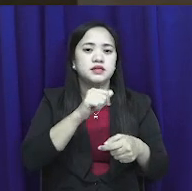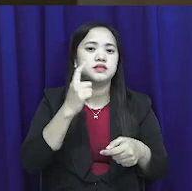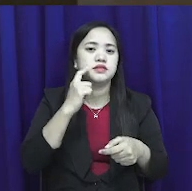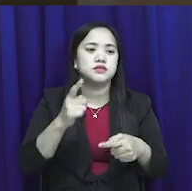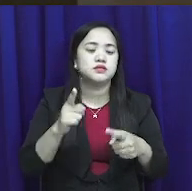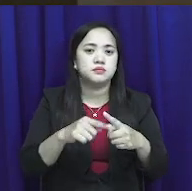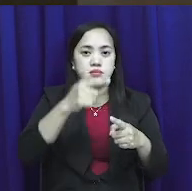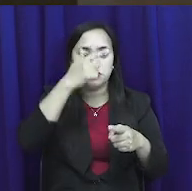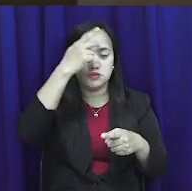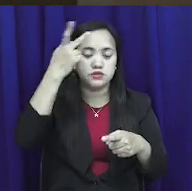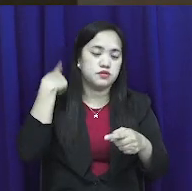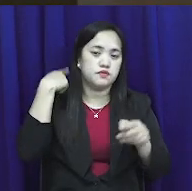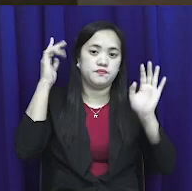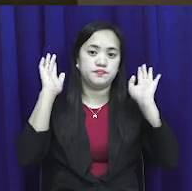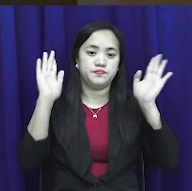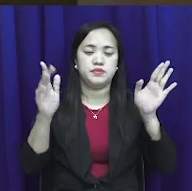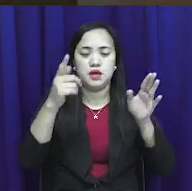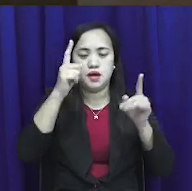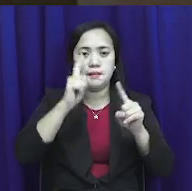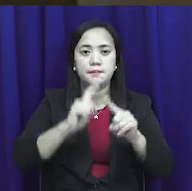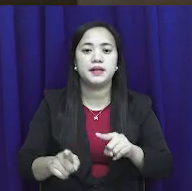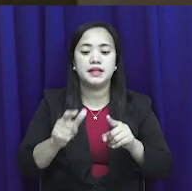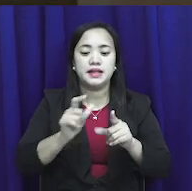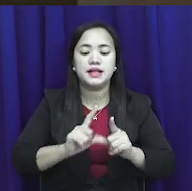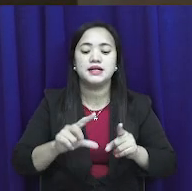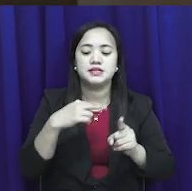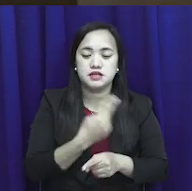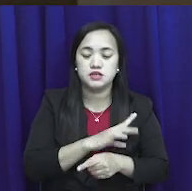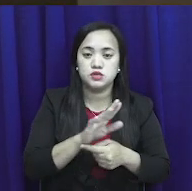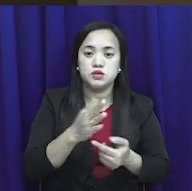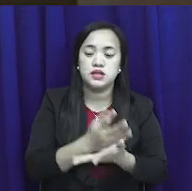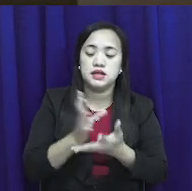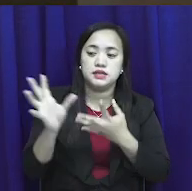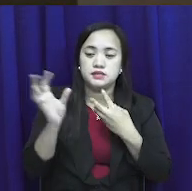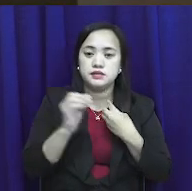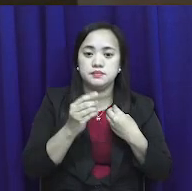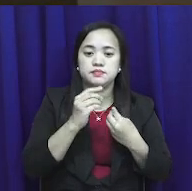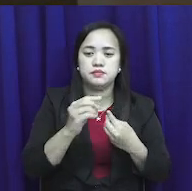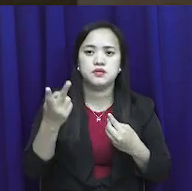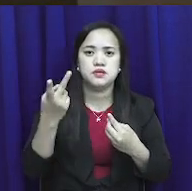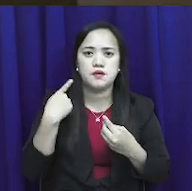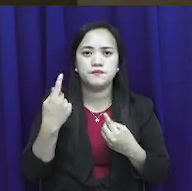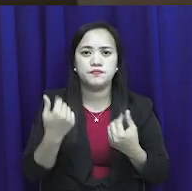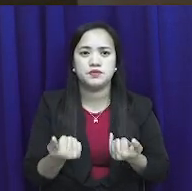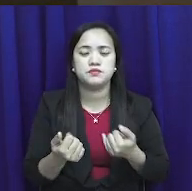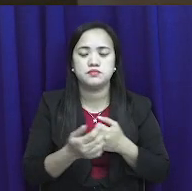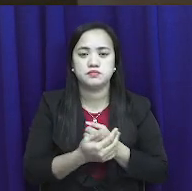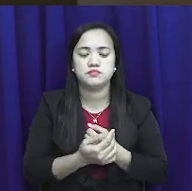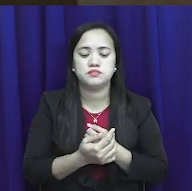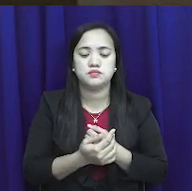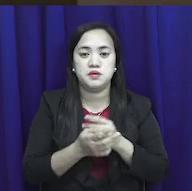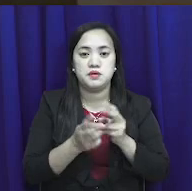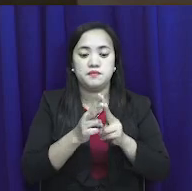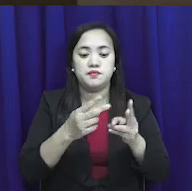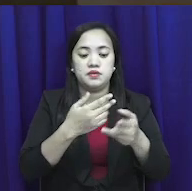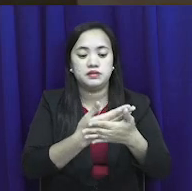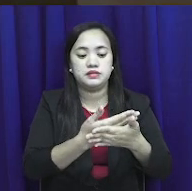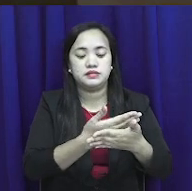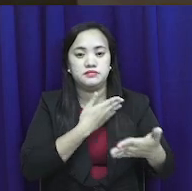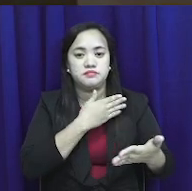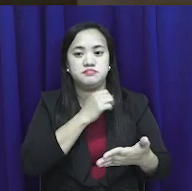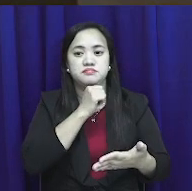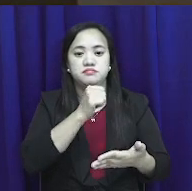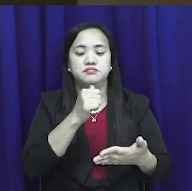tayong may hus Gan whatsoever hindi but let's accept the reality maraming mga anak na napalayo sa pamilya Hindi na nga nro